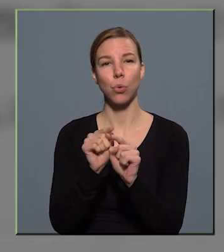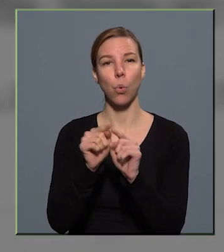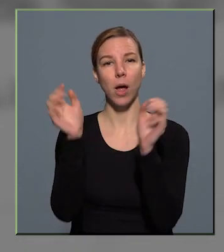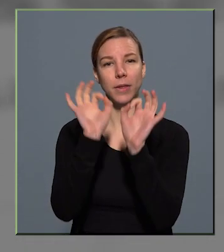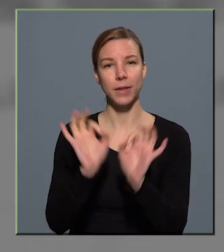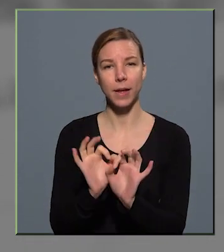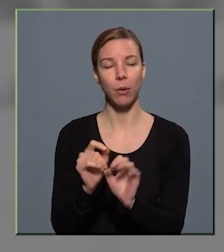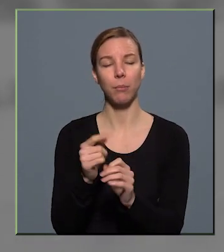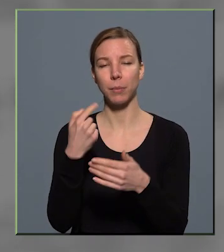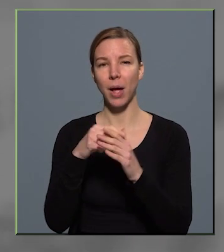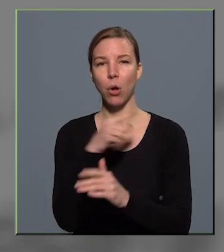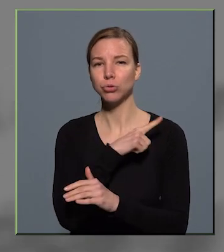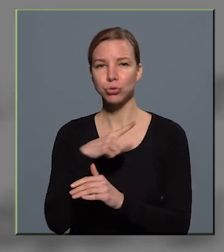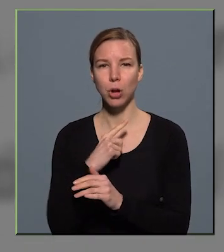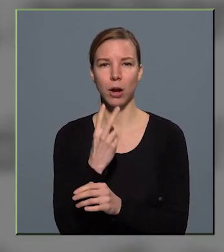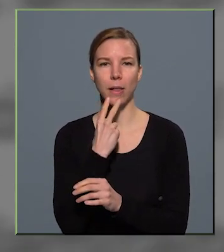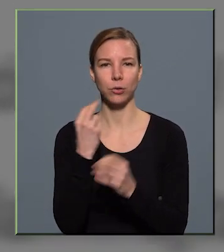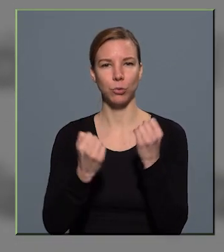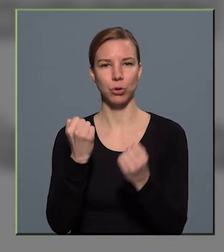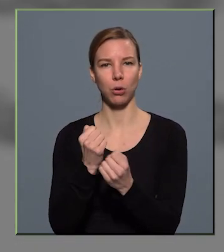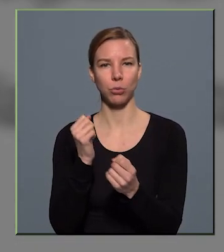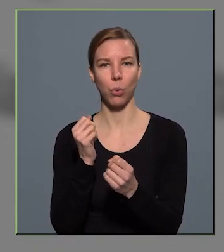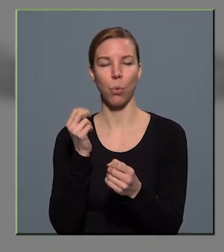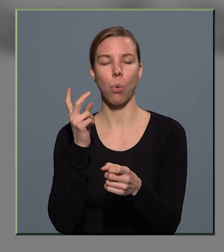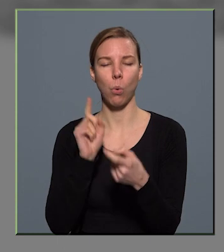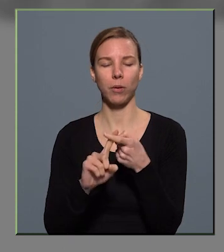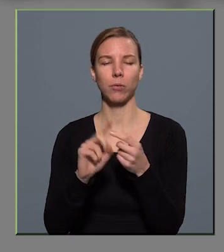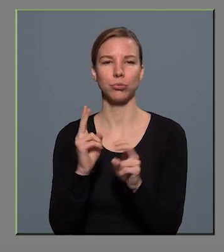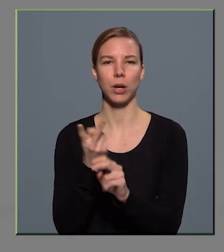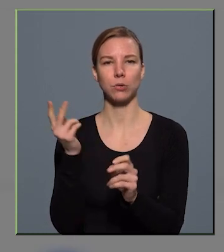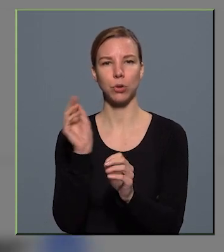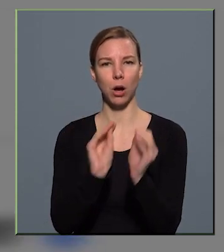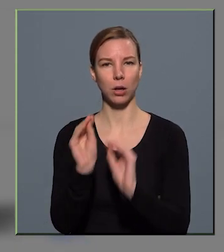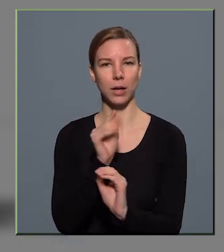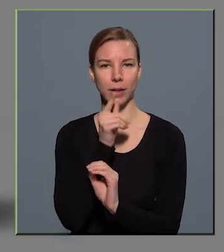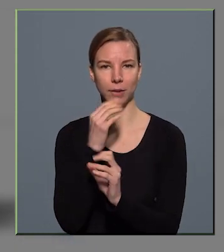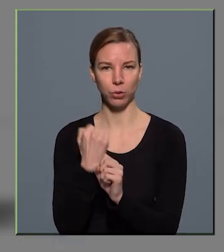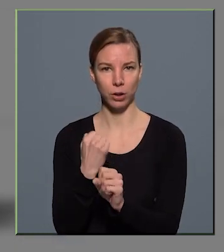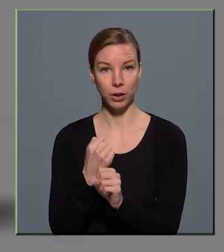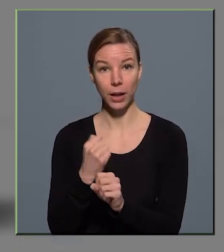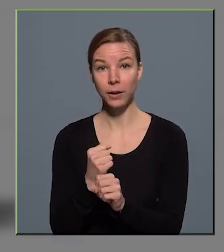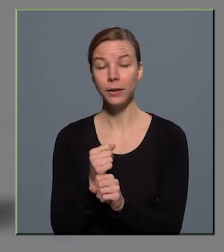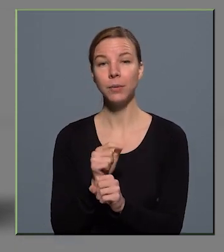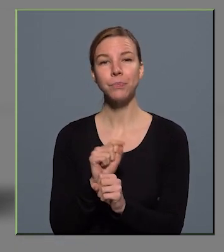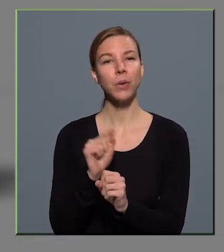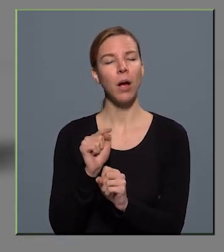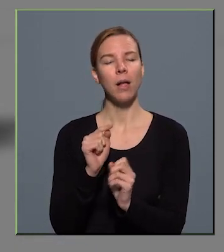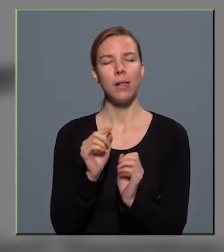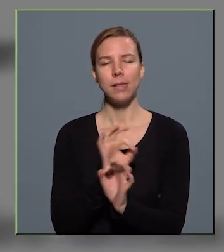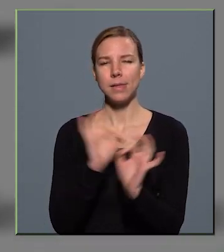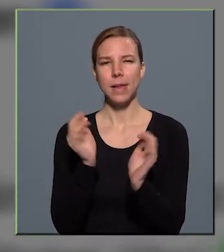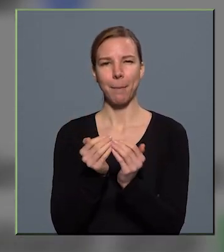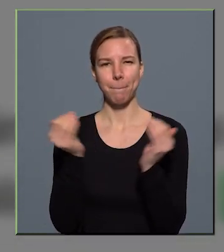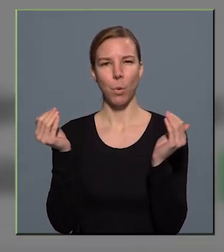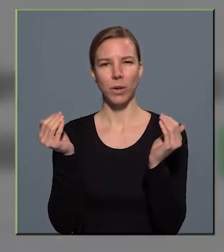autókhoz szükséges alkatrészeket fognak előállítani. Majd hozzátette, hogy a legmodernebb technológiára